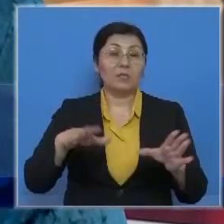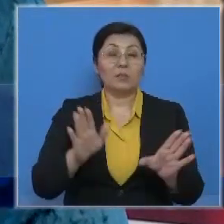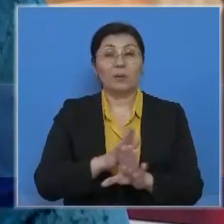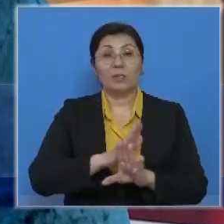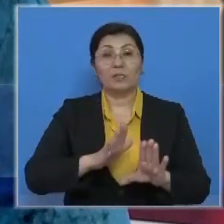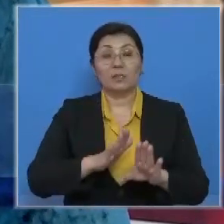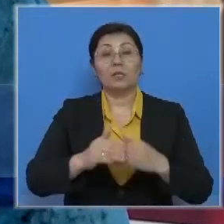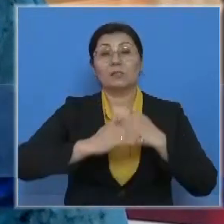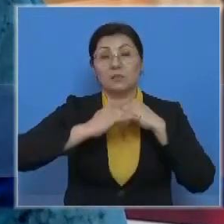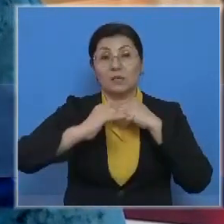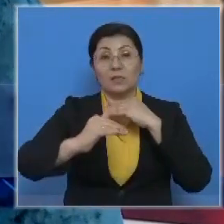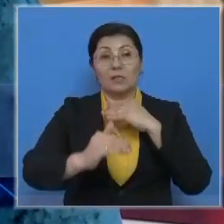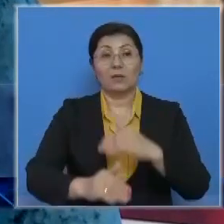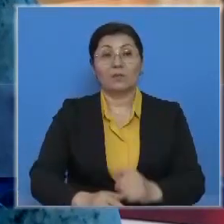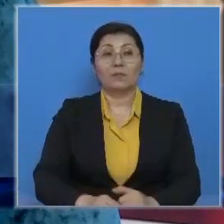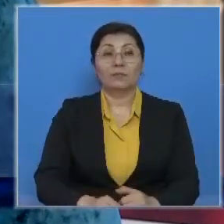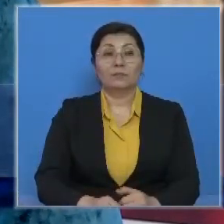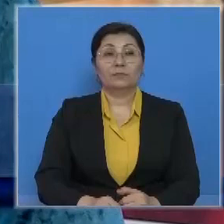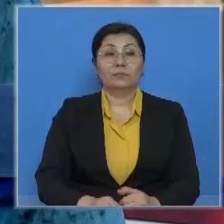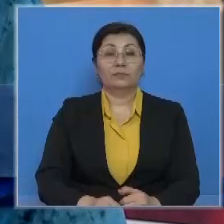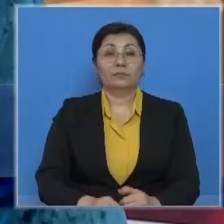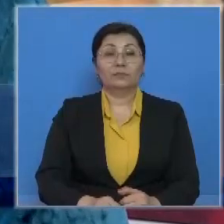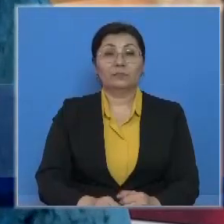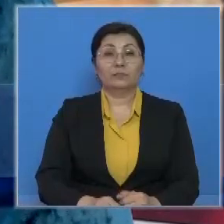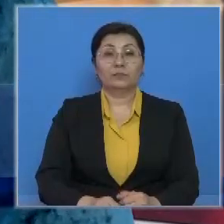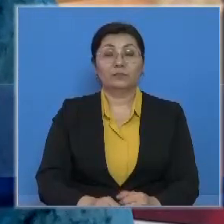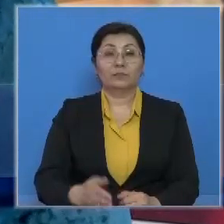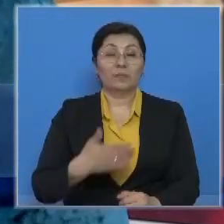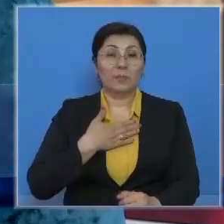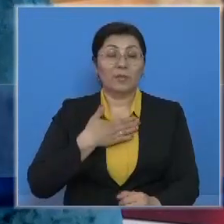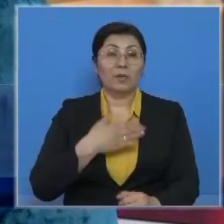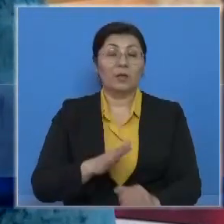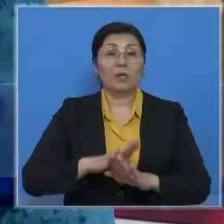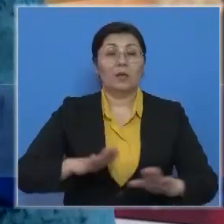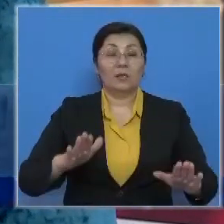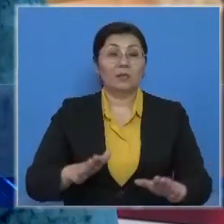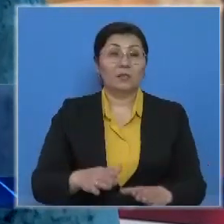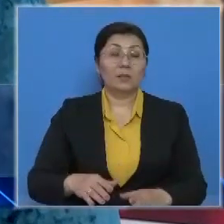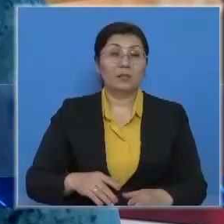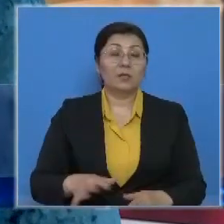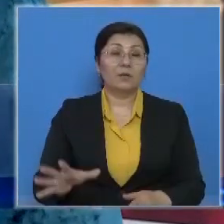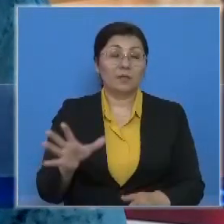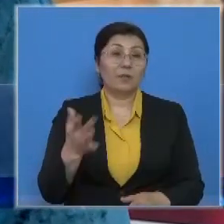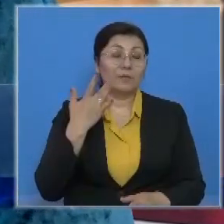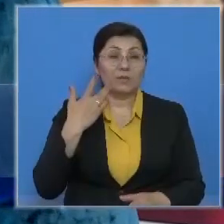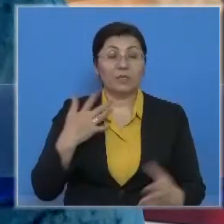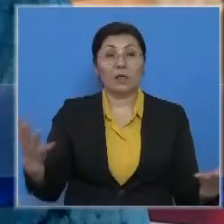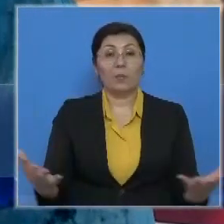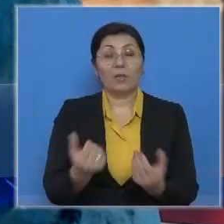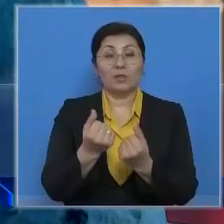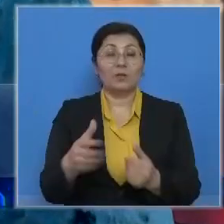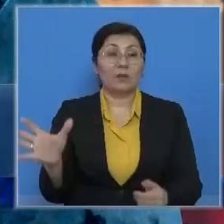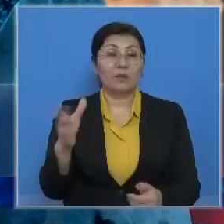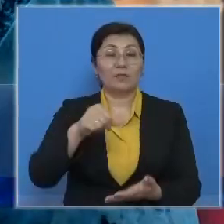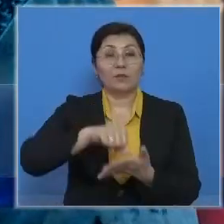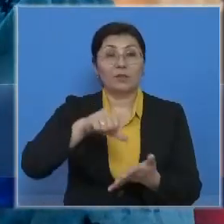сцене. Ну и у меня там, мне даже дети, внуки, мне все поддерживают. Все